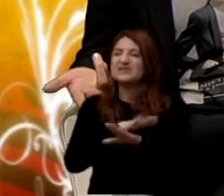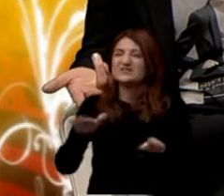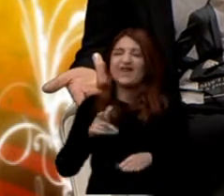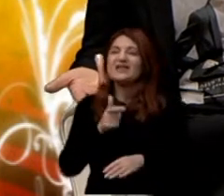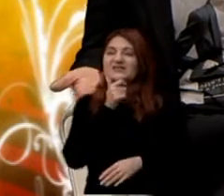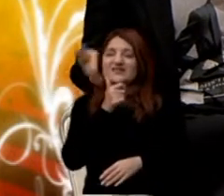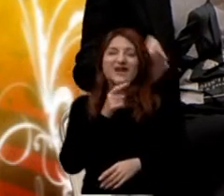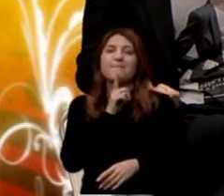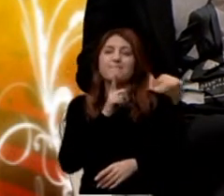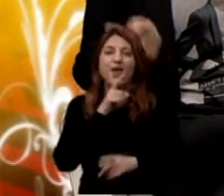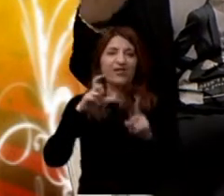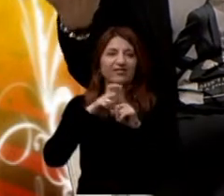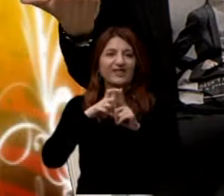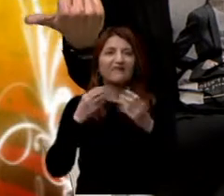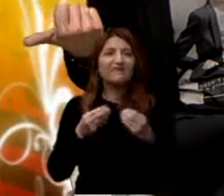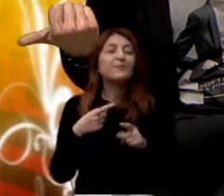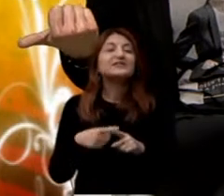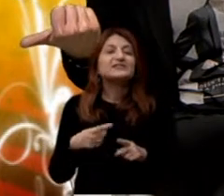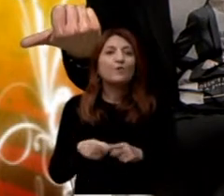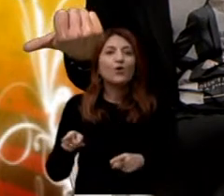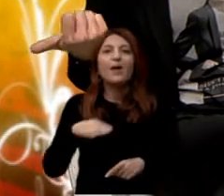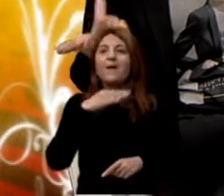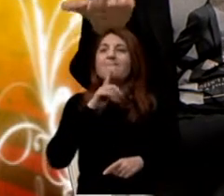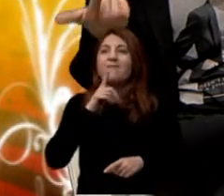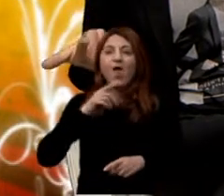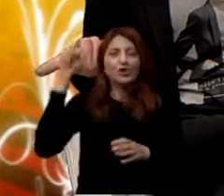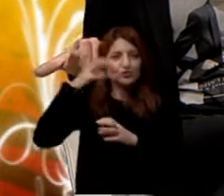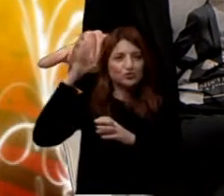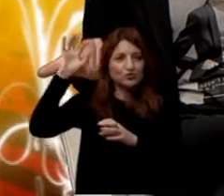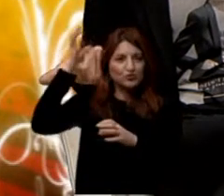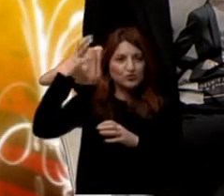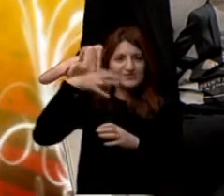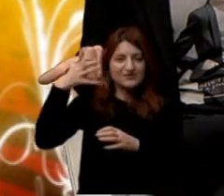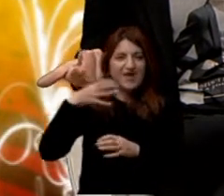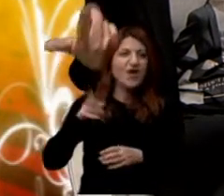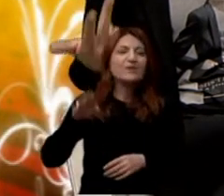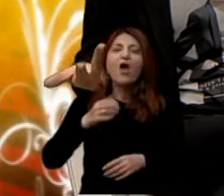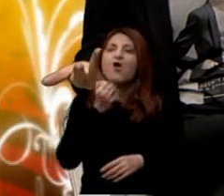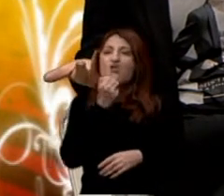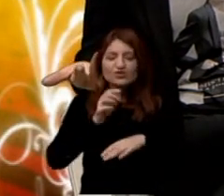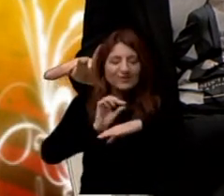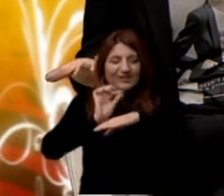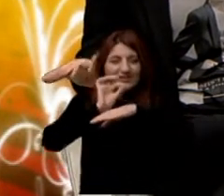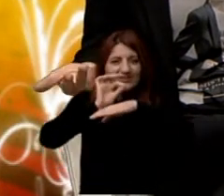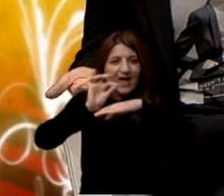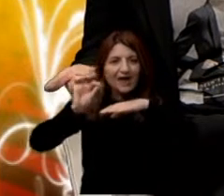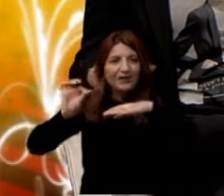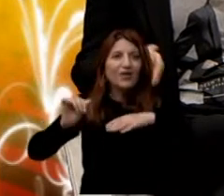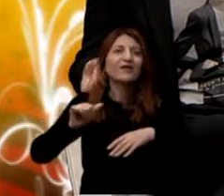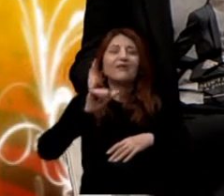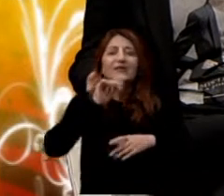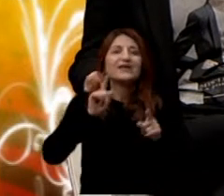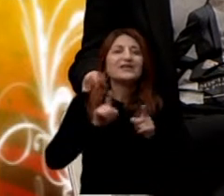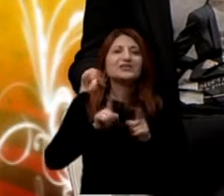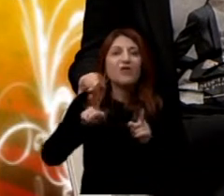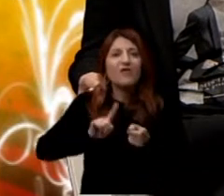osobe starije dobi. Zbog čega? Oni se puno manje izlažu suncu, imaju stanjenu kožu i imaju smanjenu pretvorbu u